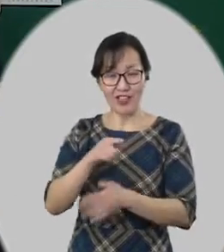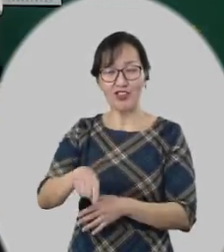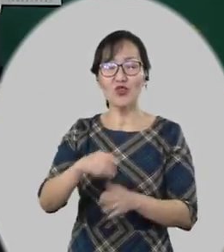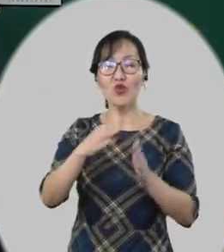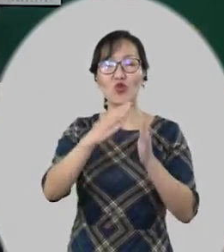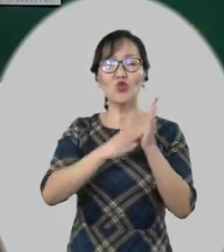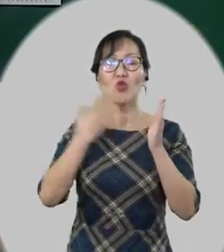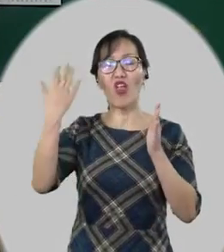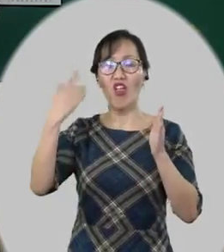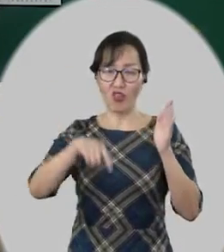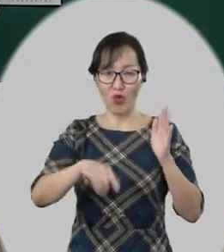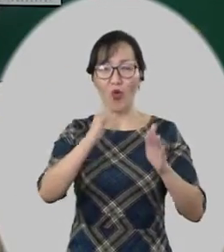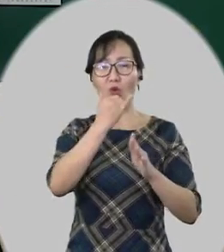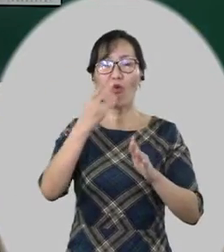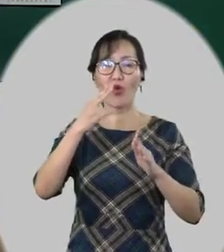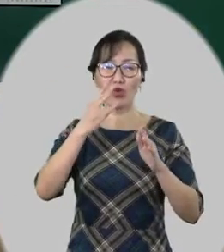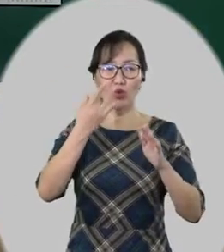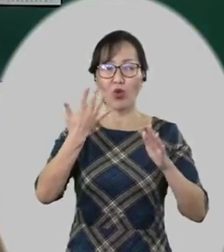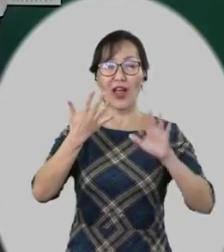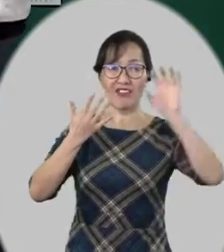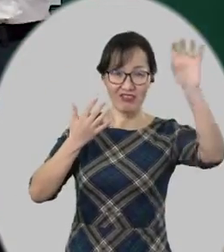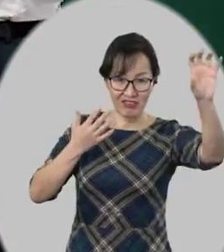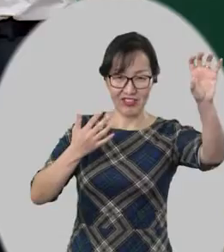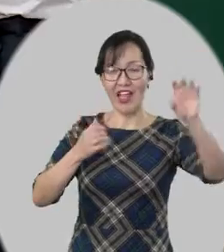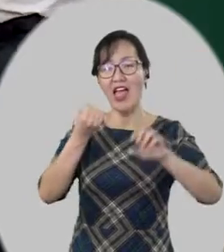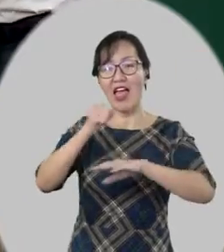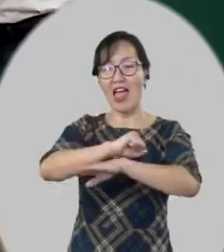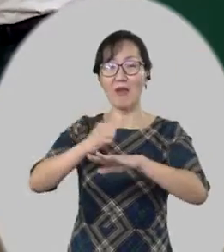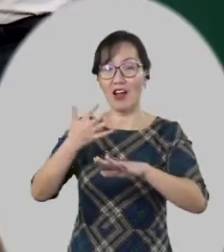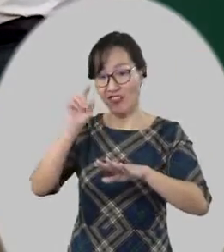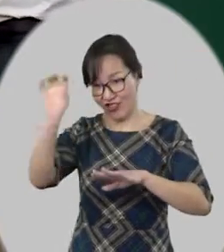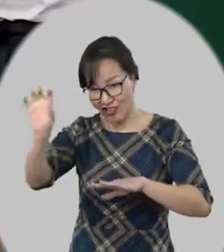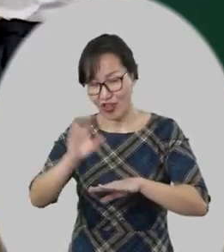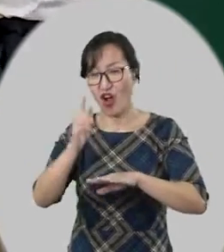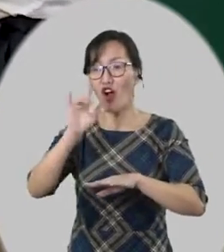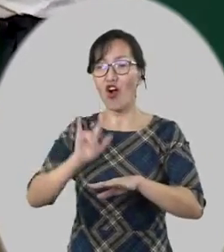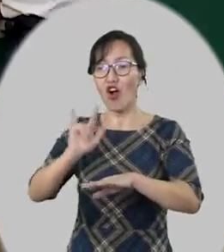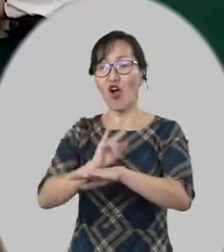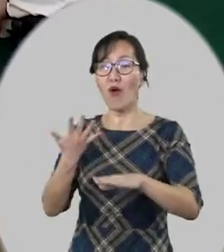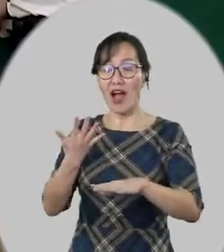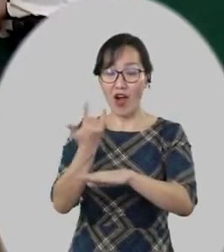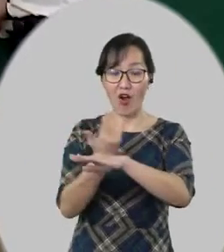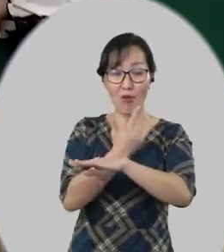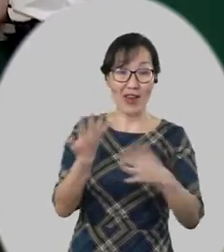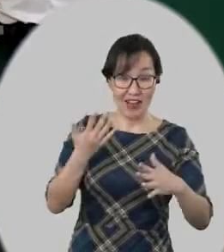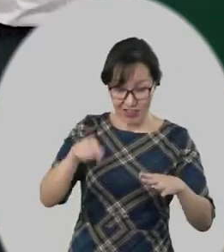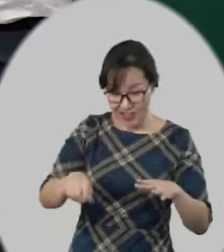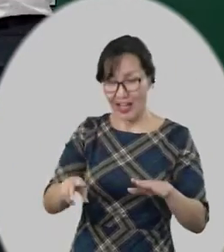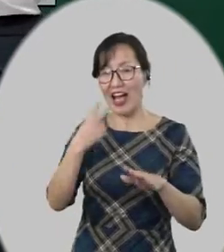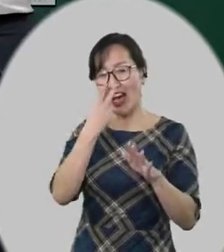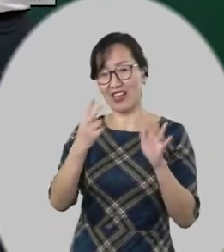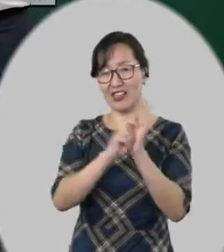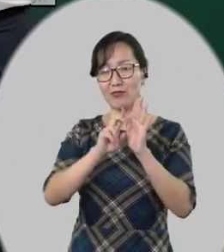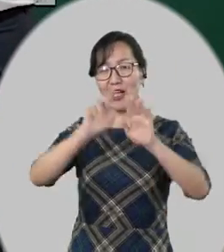уншсан уул нурууд маань энэ байна, аймаг маань энэ байна, говь маань энэ байна гэх мэтчлэн бас харах боломжтой юм байна